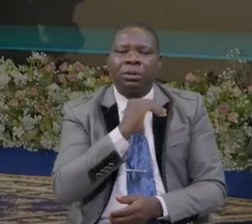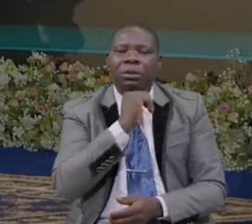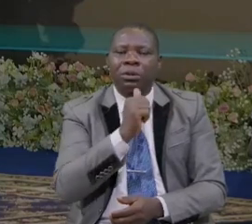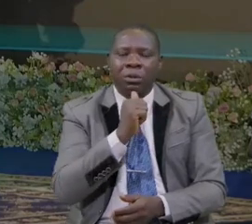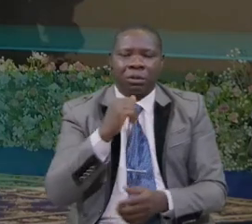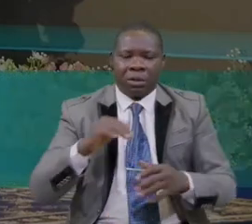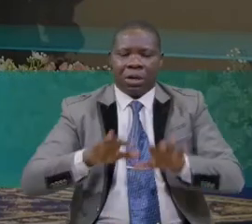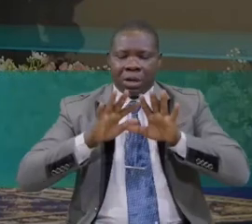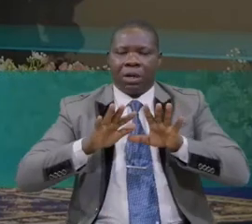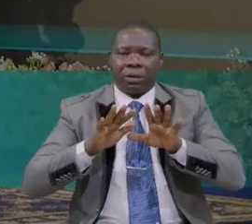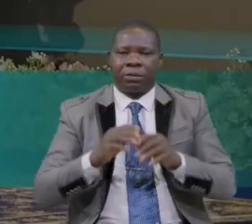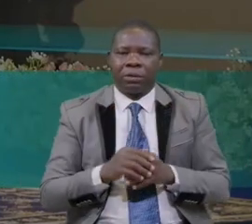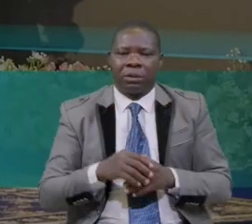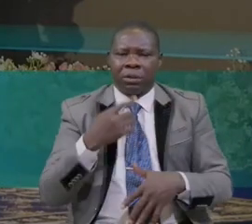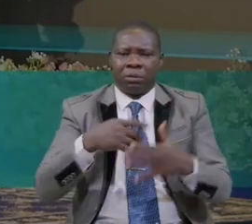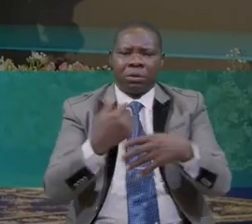Ne les crains point.